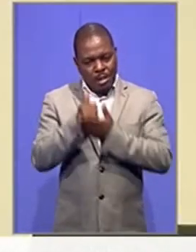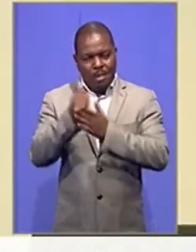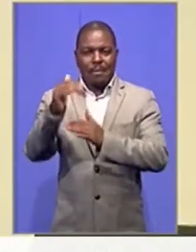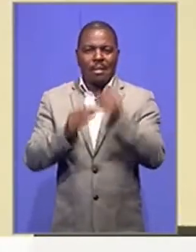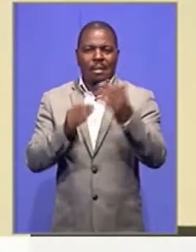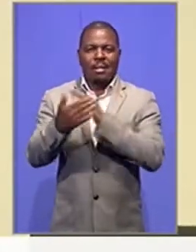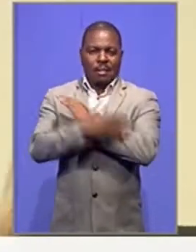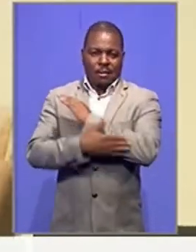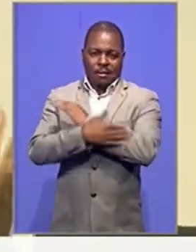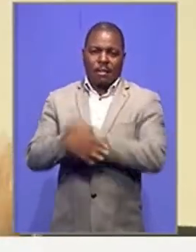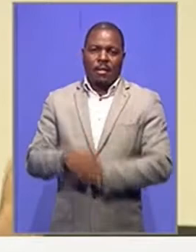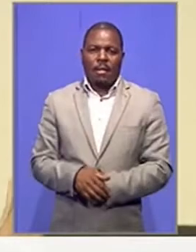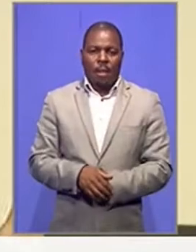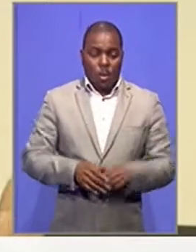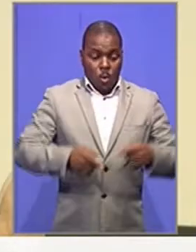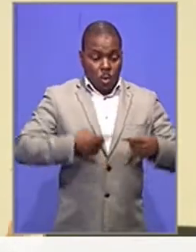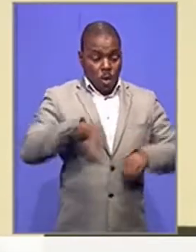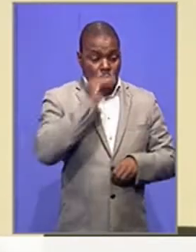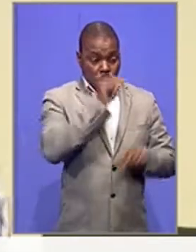media,